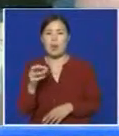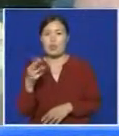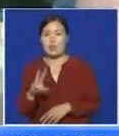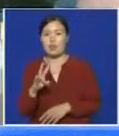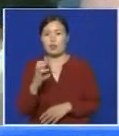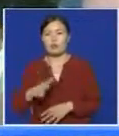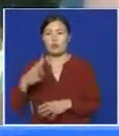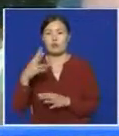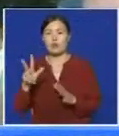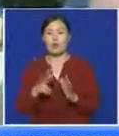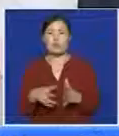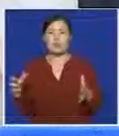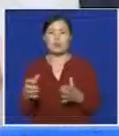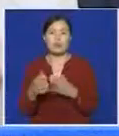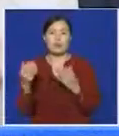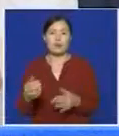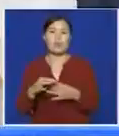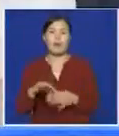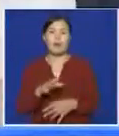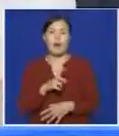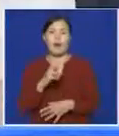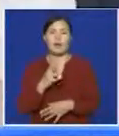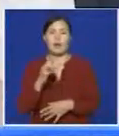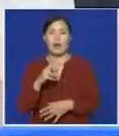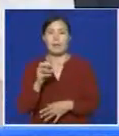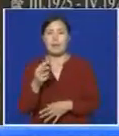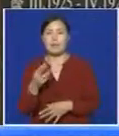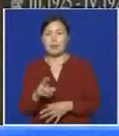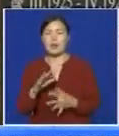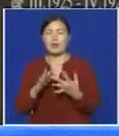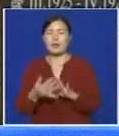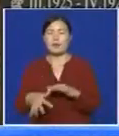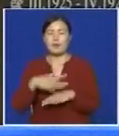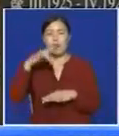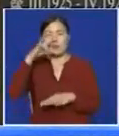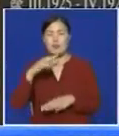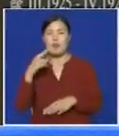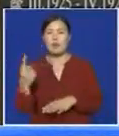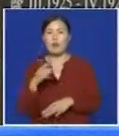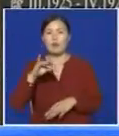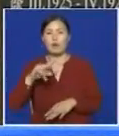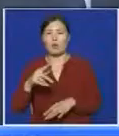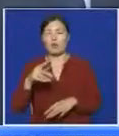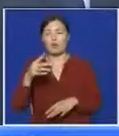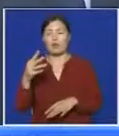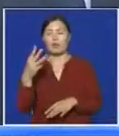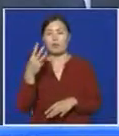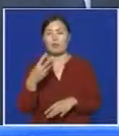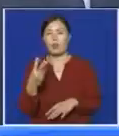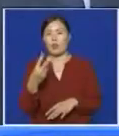потерял 48% своей численности. В энциклопедии написано: сельское население Казахстана с 1 июня 30 по 1